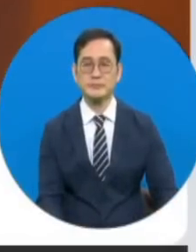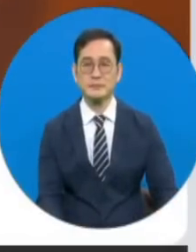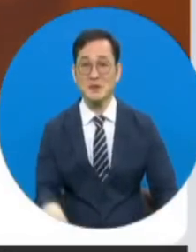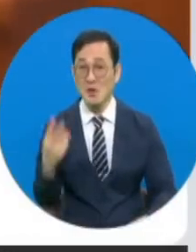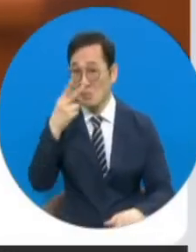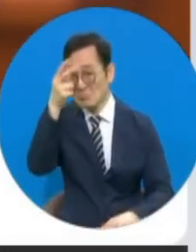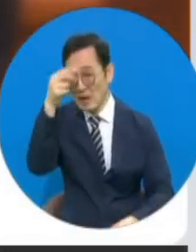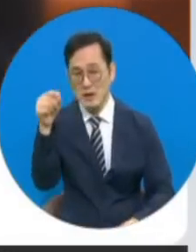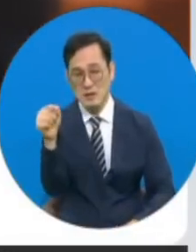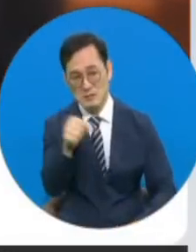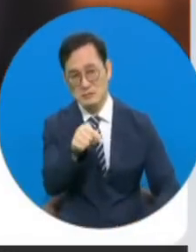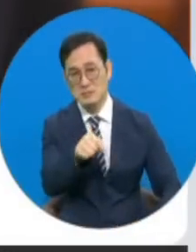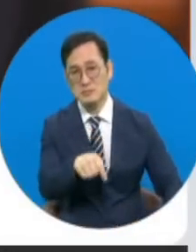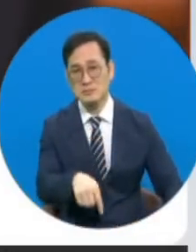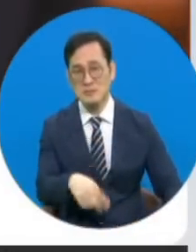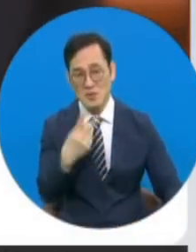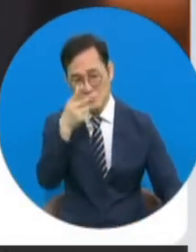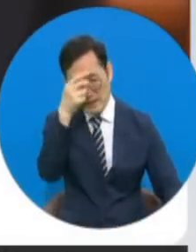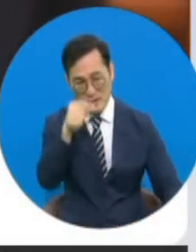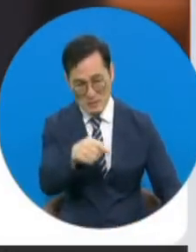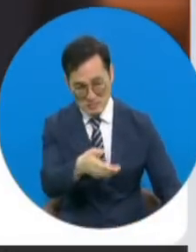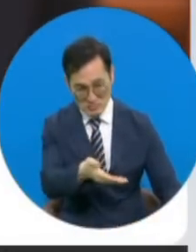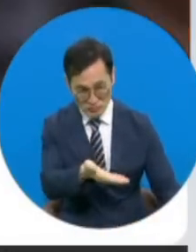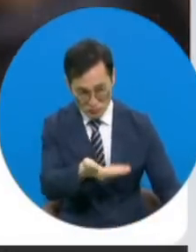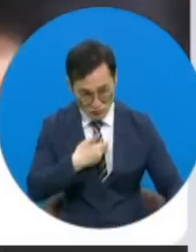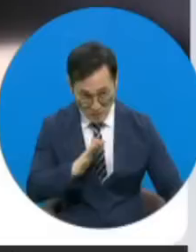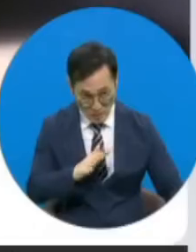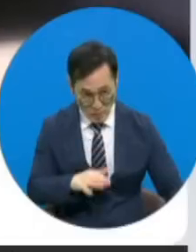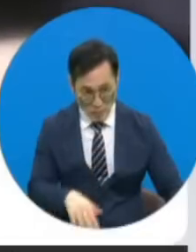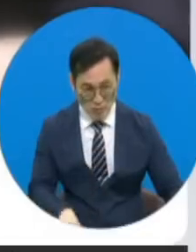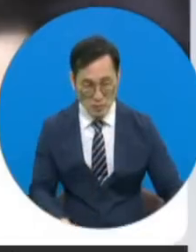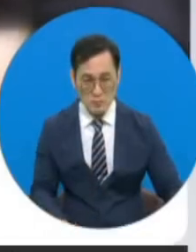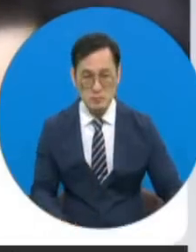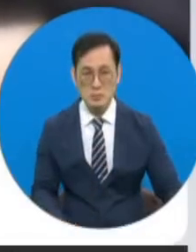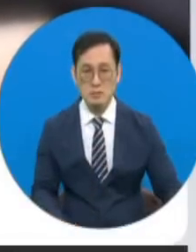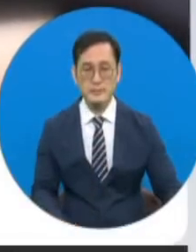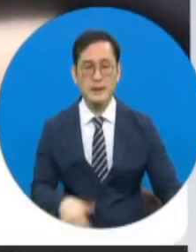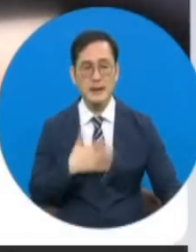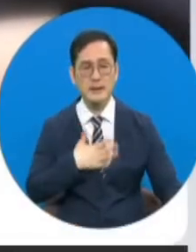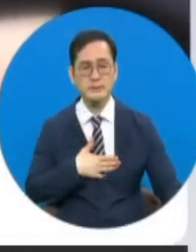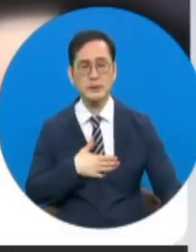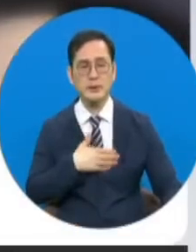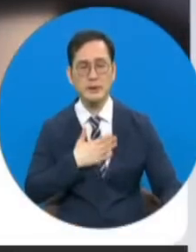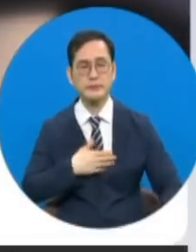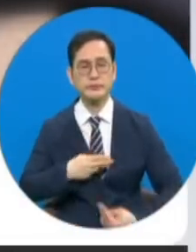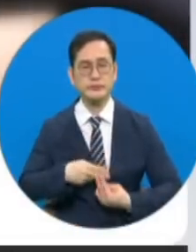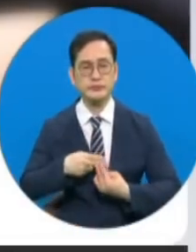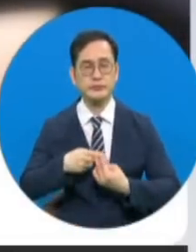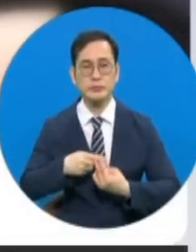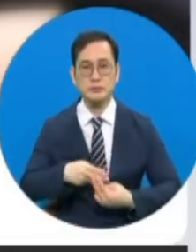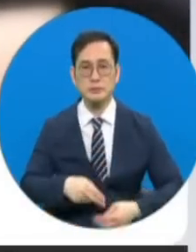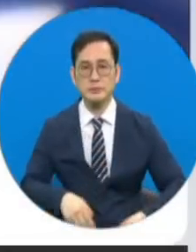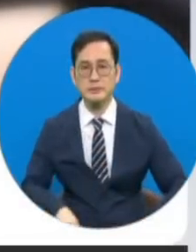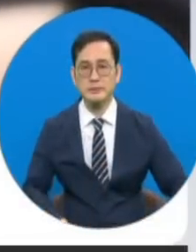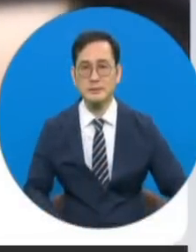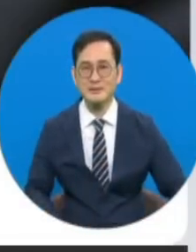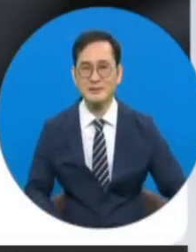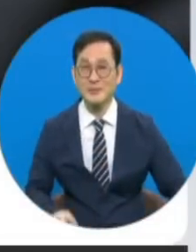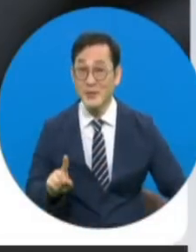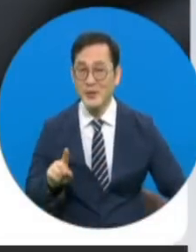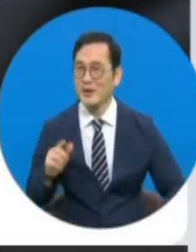하겠다 그랬는데이 말은 압수수에 들어가겠다는 거죠 협조 안 하면 압수에 들어간다 그렇죠 그러면